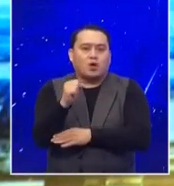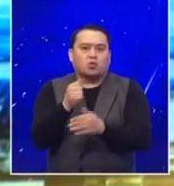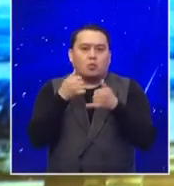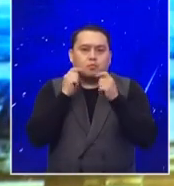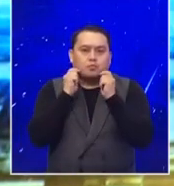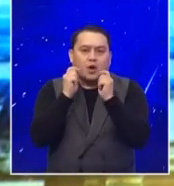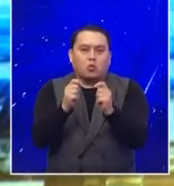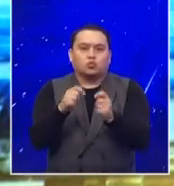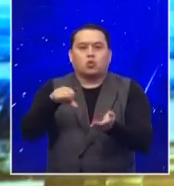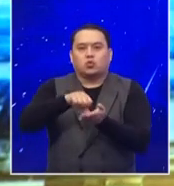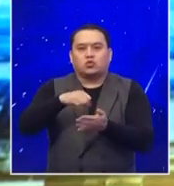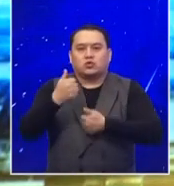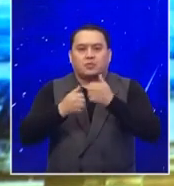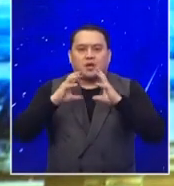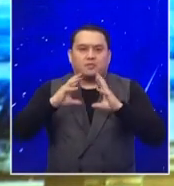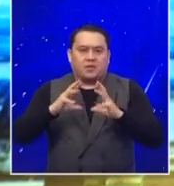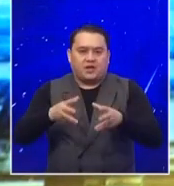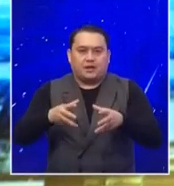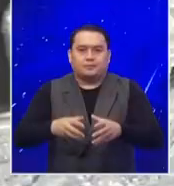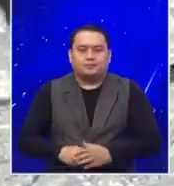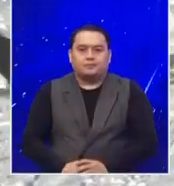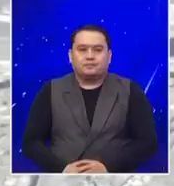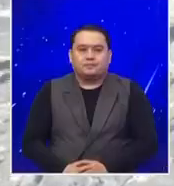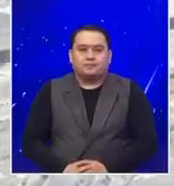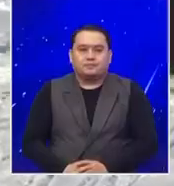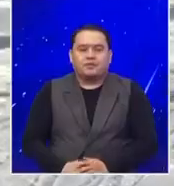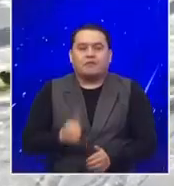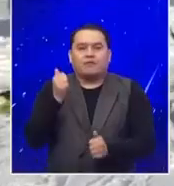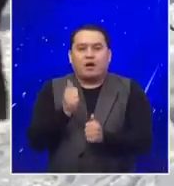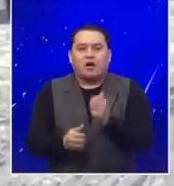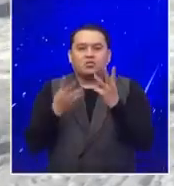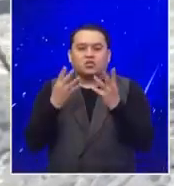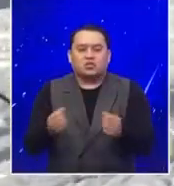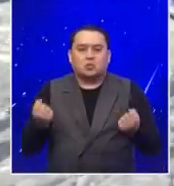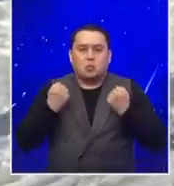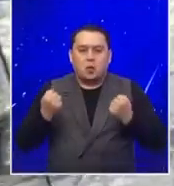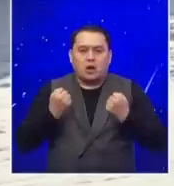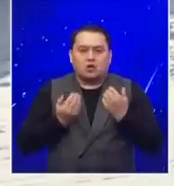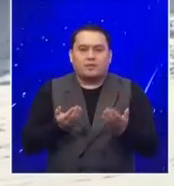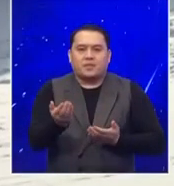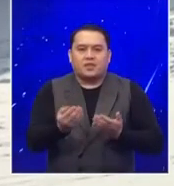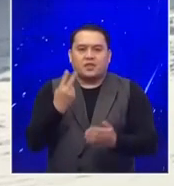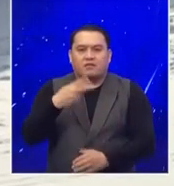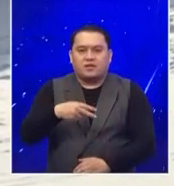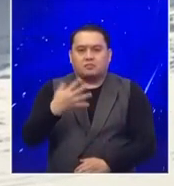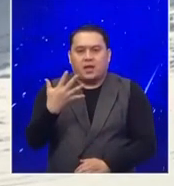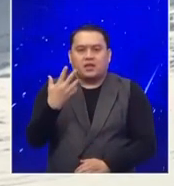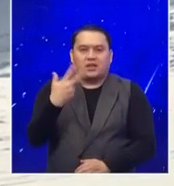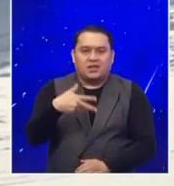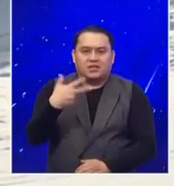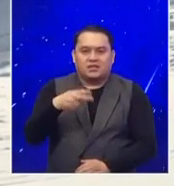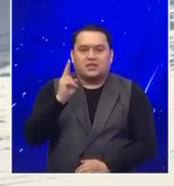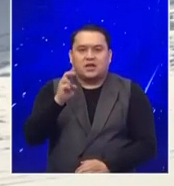получат путевку на чемпионат мира. Каждый день биатлонисты пробегают на лыжах по 25-30 километров.